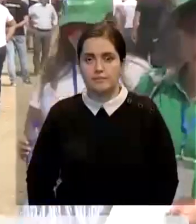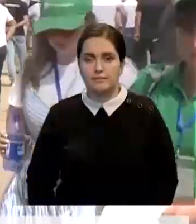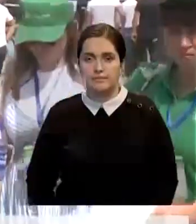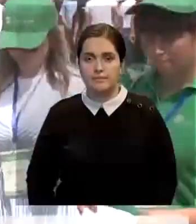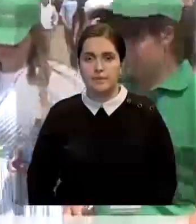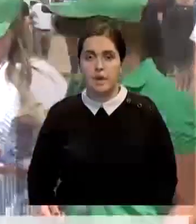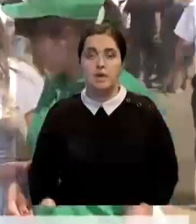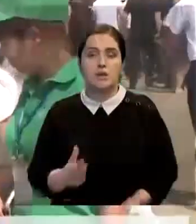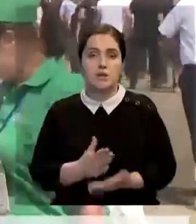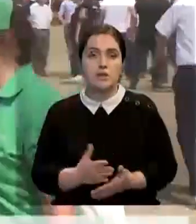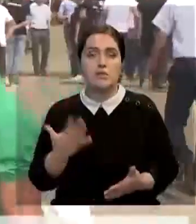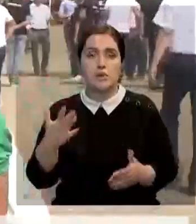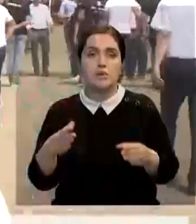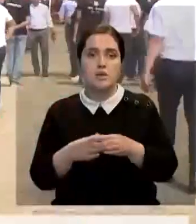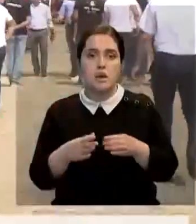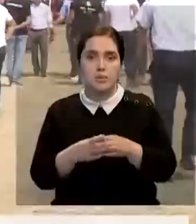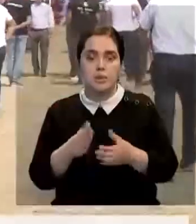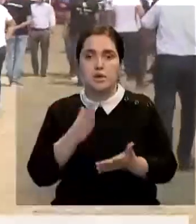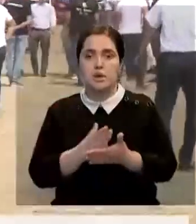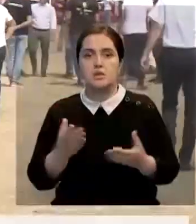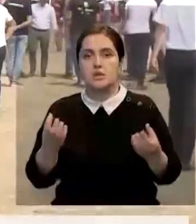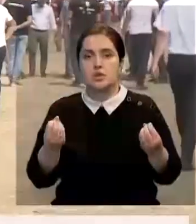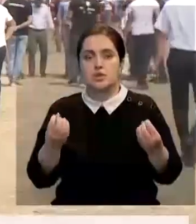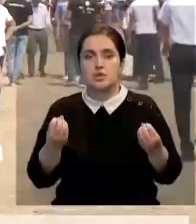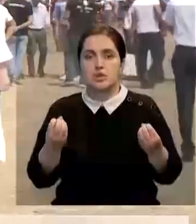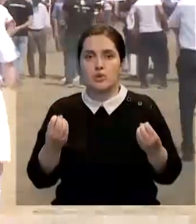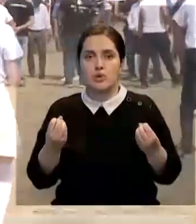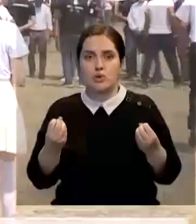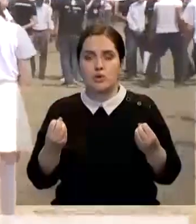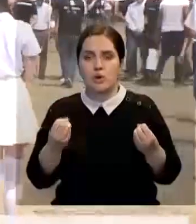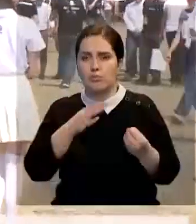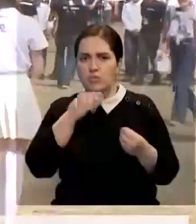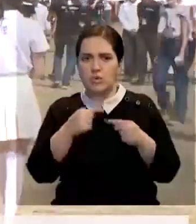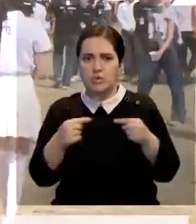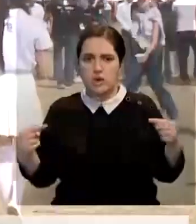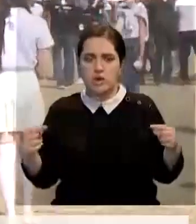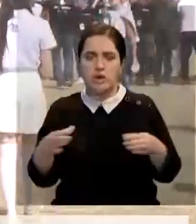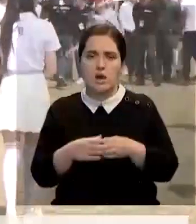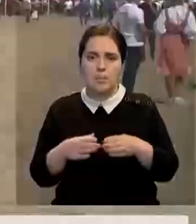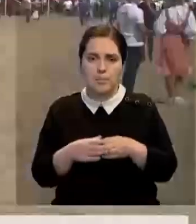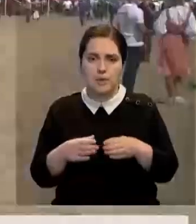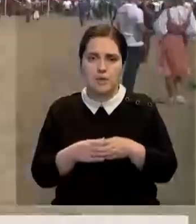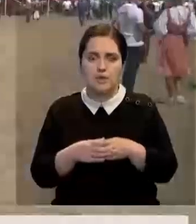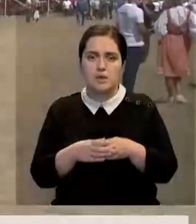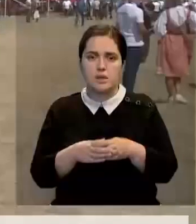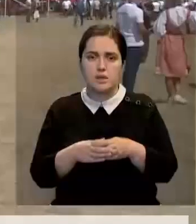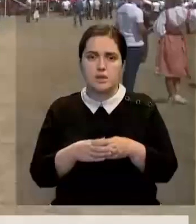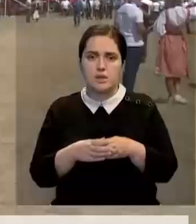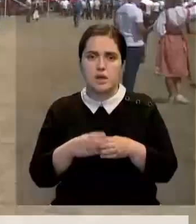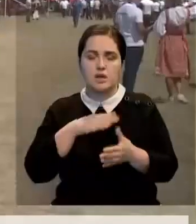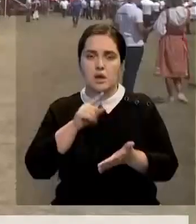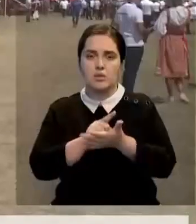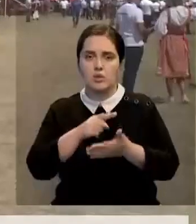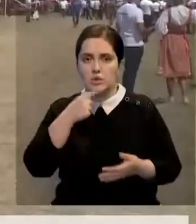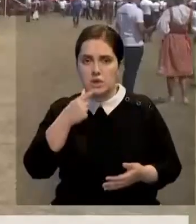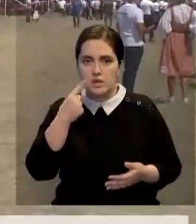чешских компаний. И кроме того, есть еще здесь представлено множество других компаний с точки зрения. Я должен сказать, что